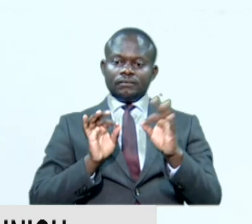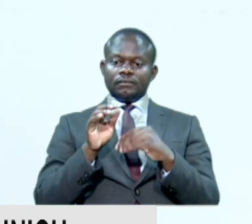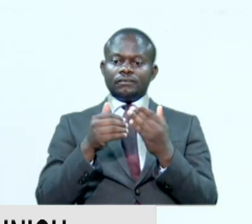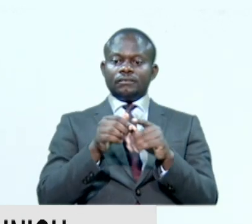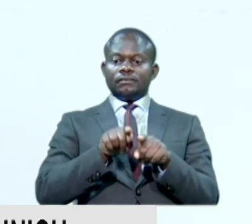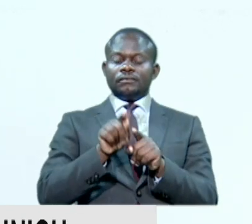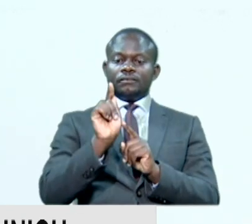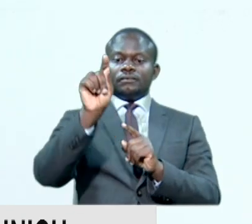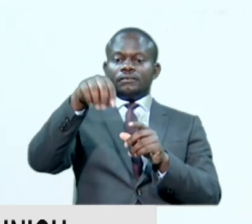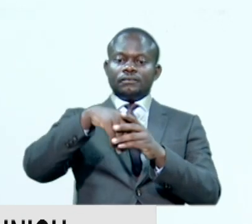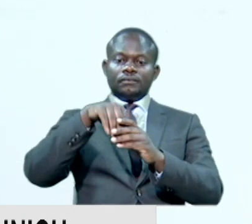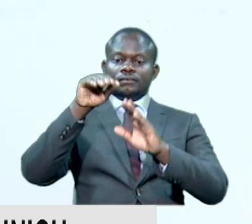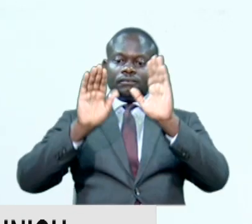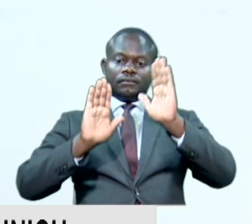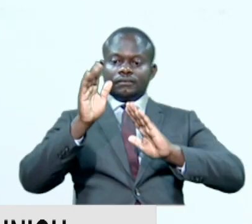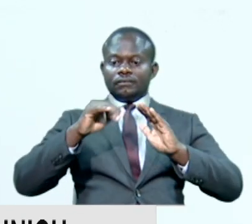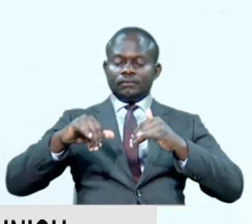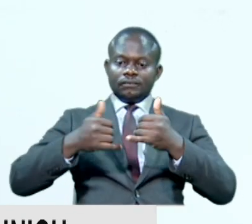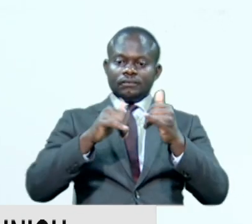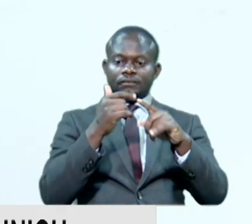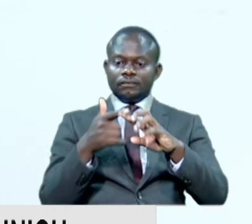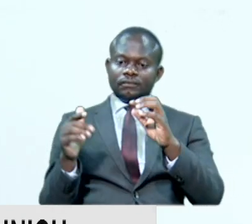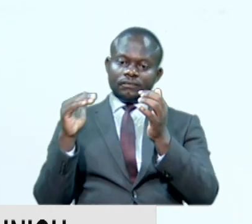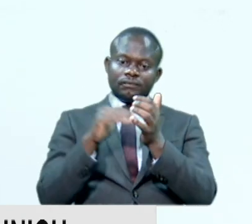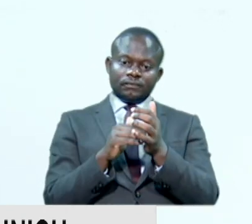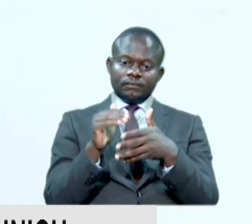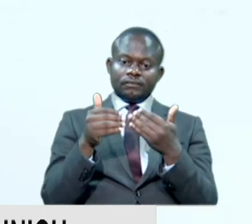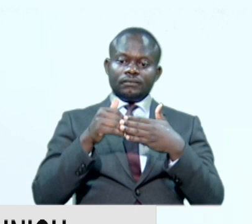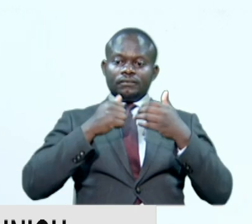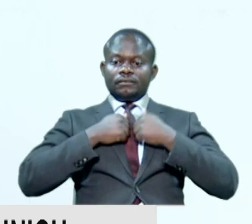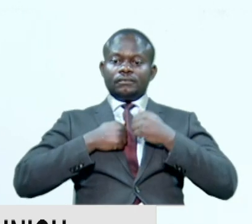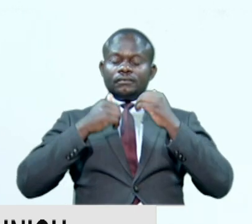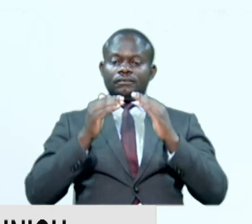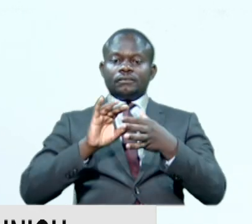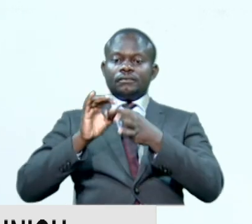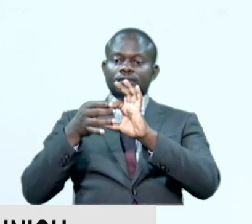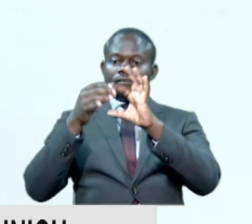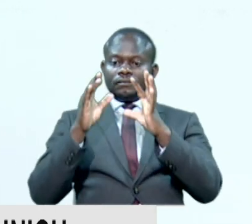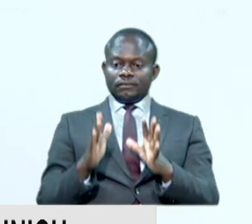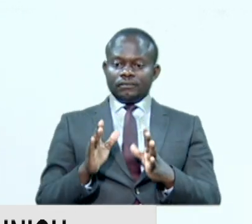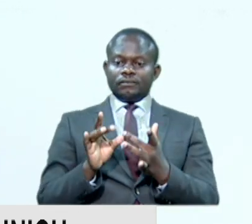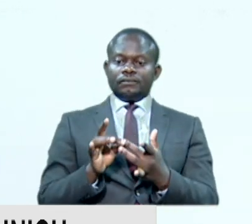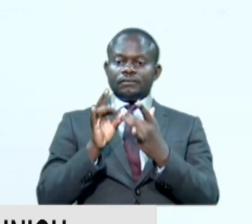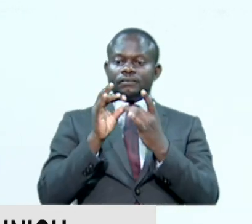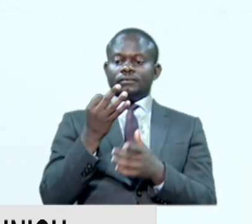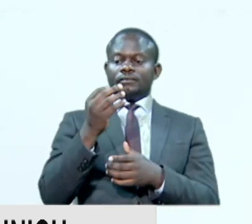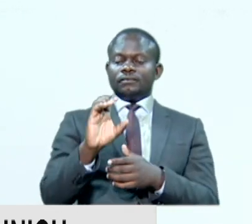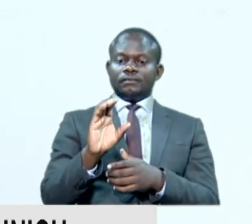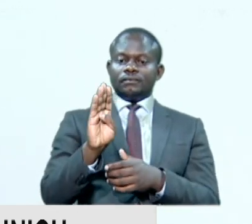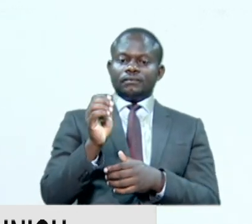nabo bakagira uruhare mu gukina iyo mikino ariko noneho u Rwanda rukaba umufatanyabikorwa wihariye wa FC